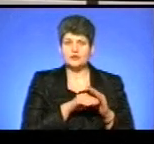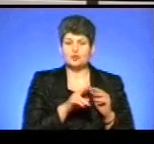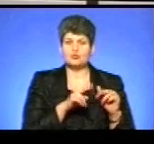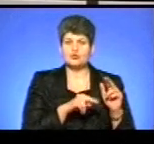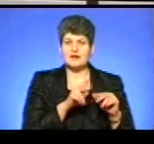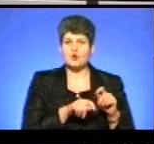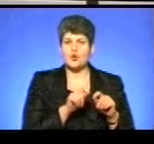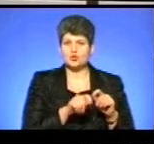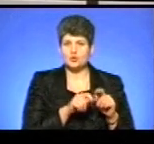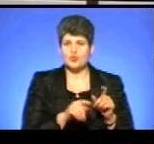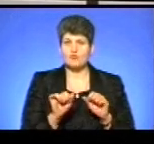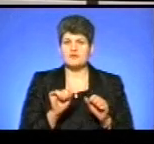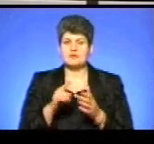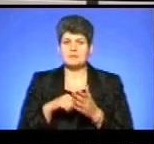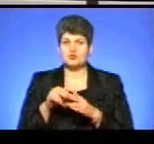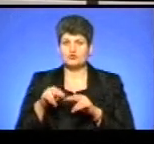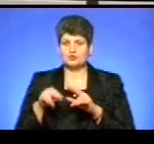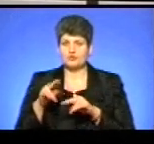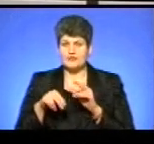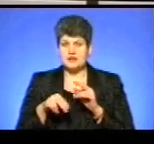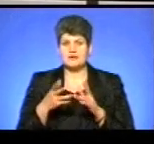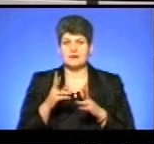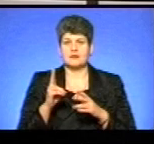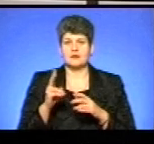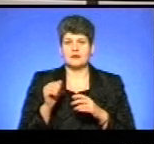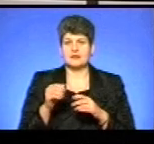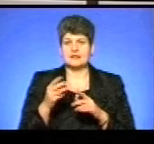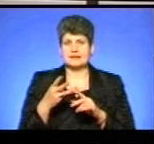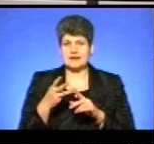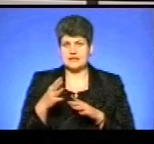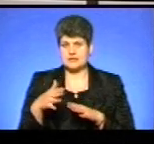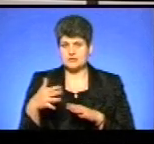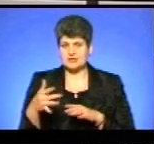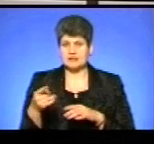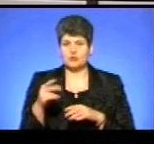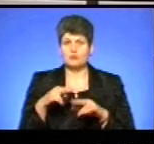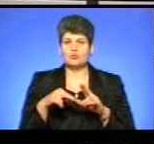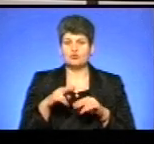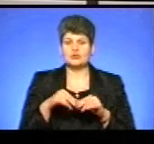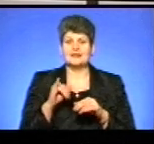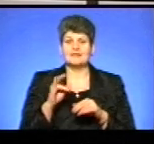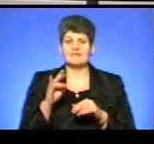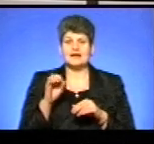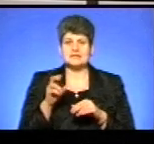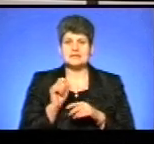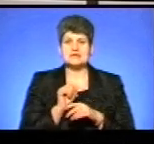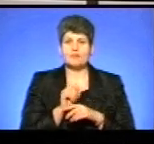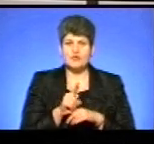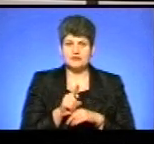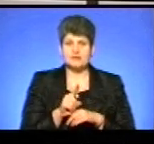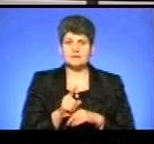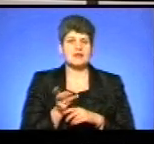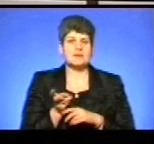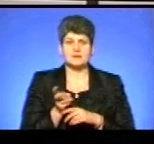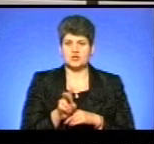архітектурно-будівельного контролю, управління містобудування, архітектури і кадастру та третя сторона Тернопільбудінвестзамов на черговий розгляд справи